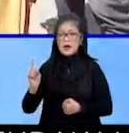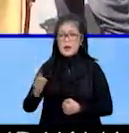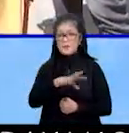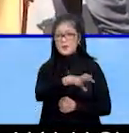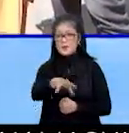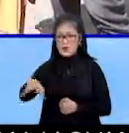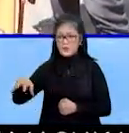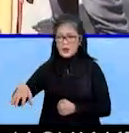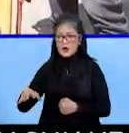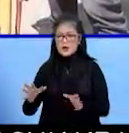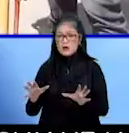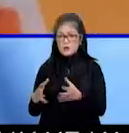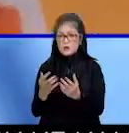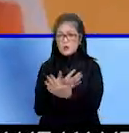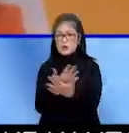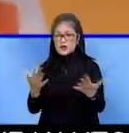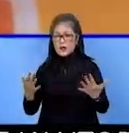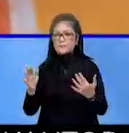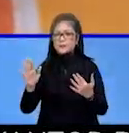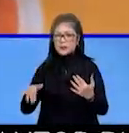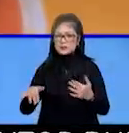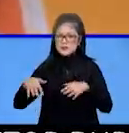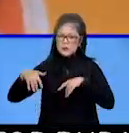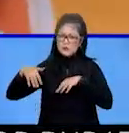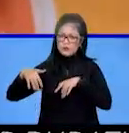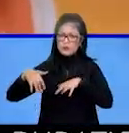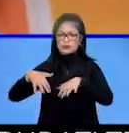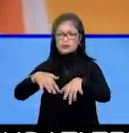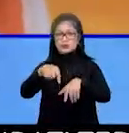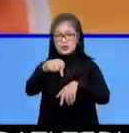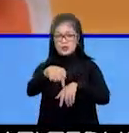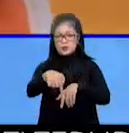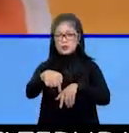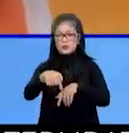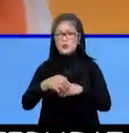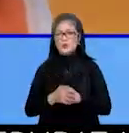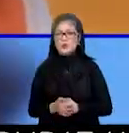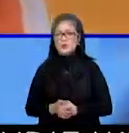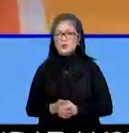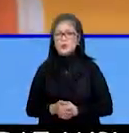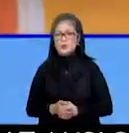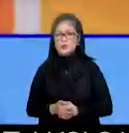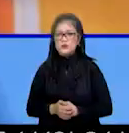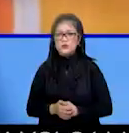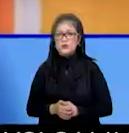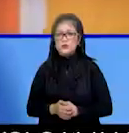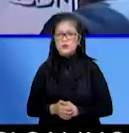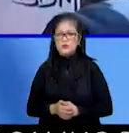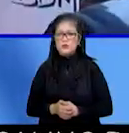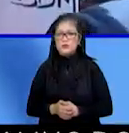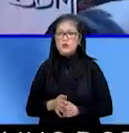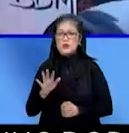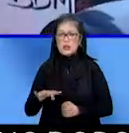massa lainnya yang saat ini tengah menuju kantor DPRD Provinsi Sulawesi Selatan untuk bersama-sama bergabung